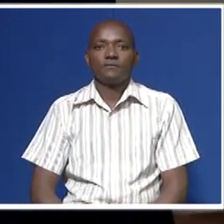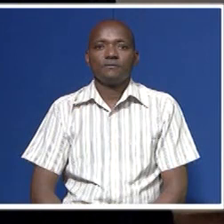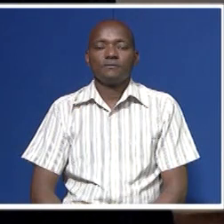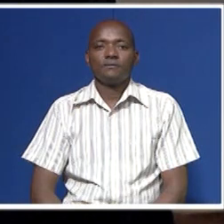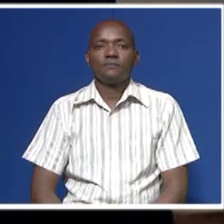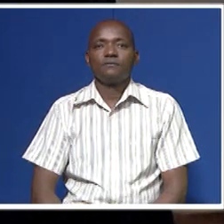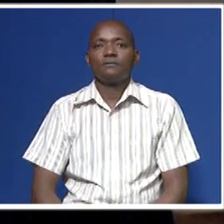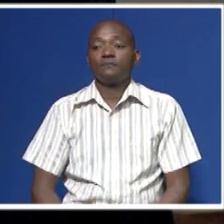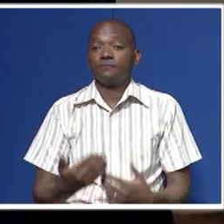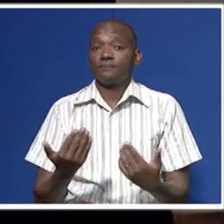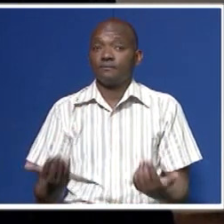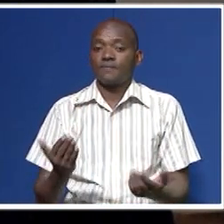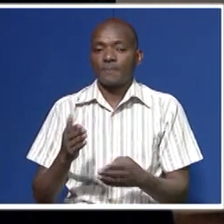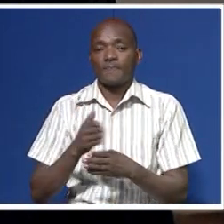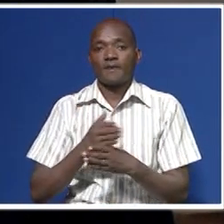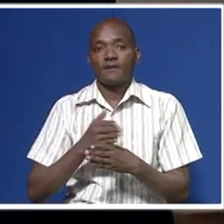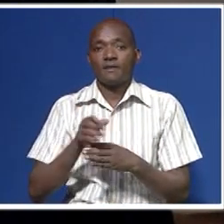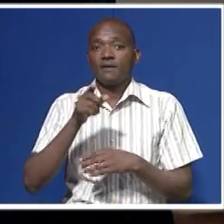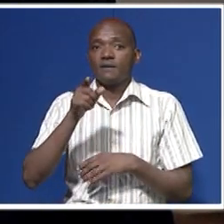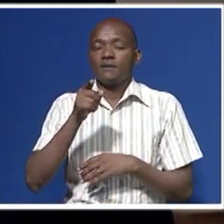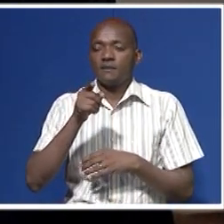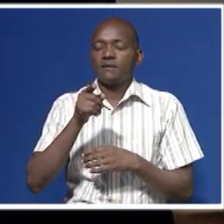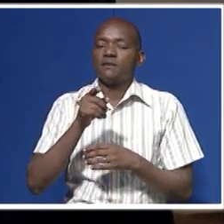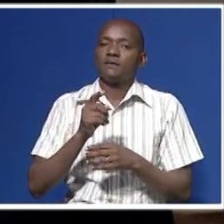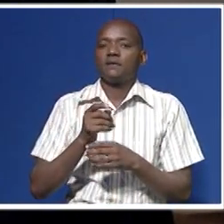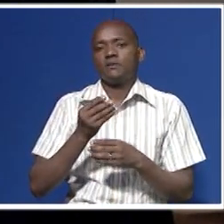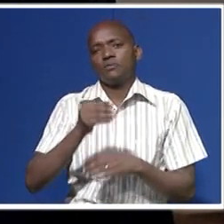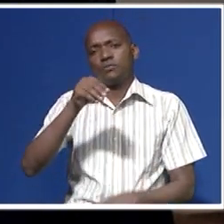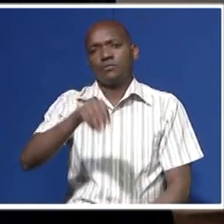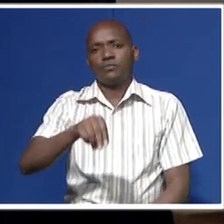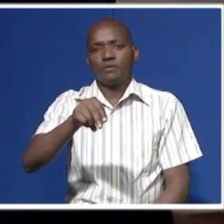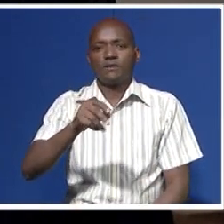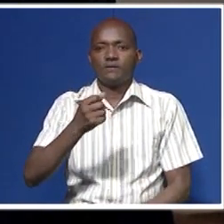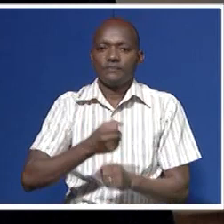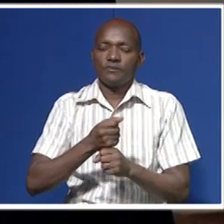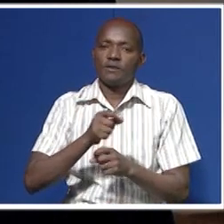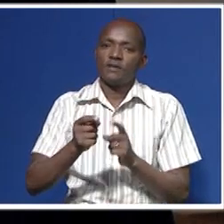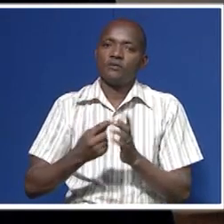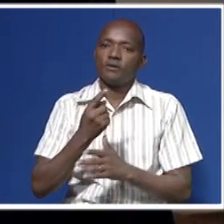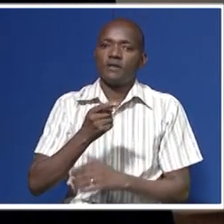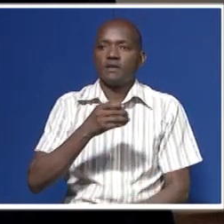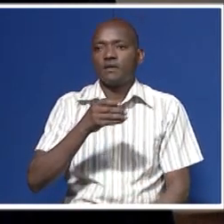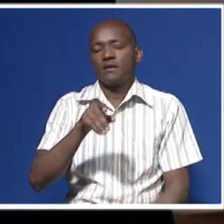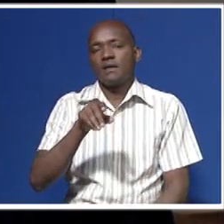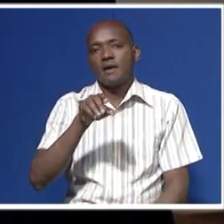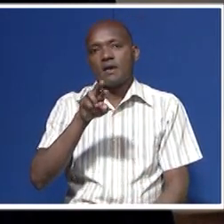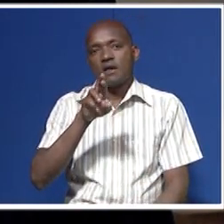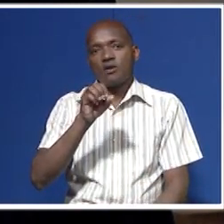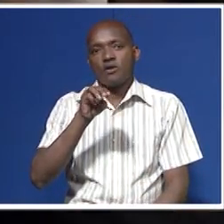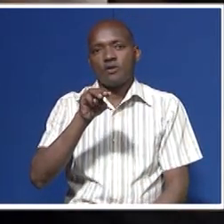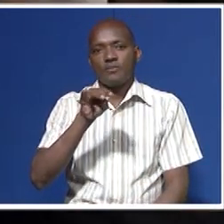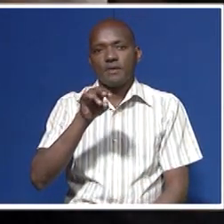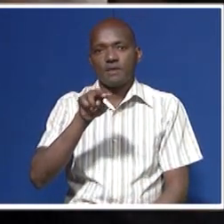Kwenye kesi hiyo kura zilipigwa kwa misingi ya vyama, isipokuwa Republican mmoja, Senata Mitt Romney, alijiunga